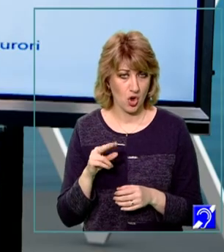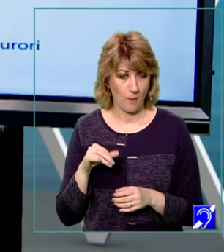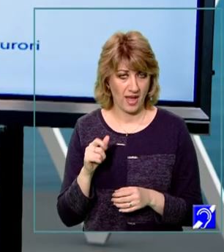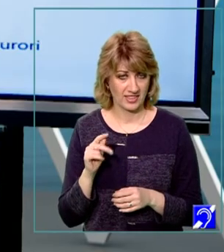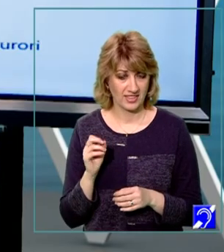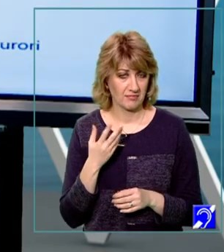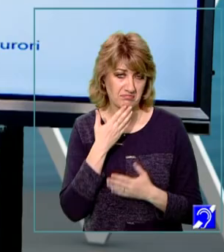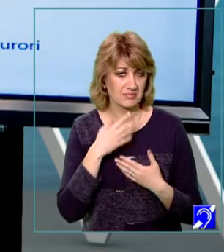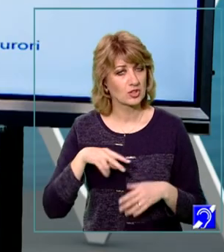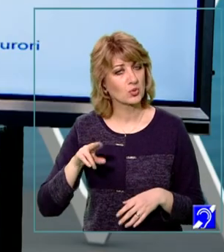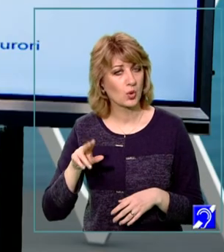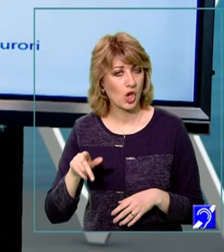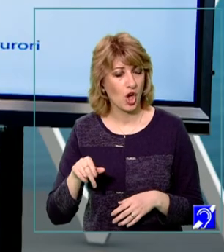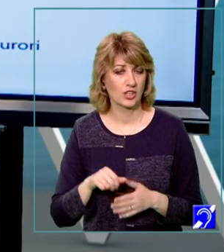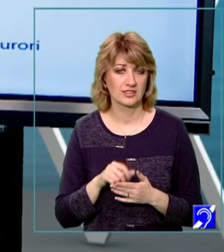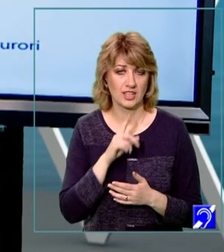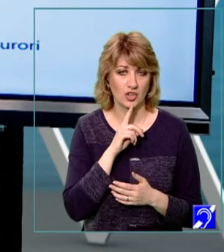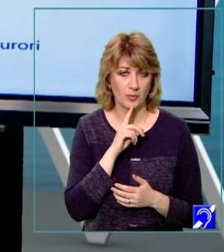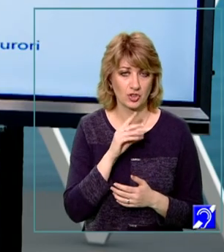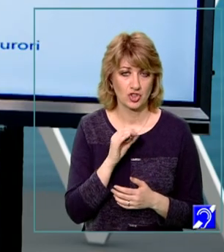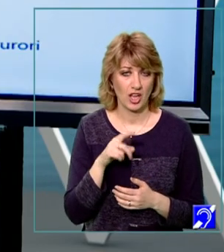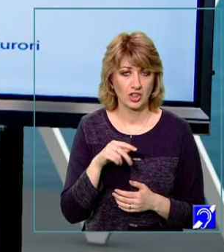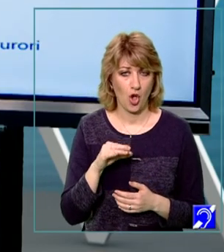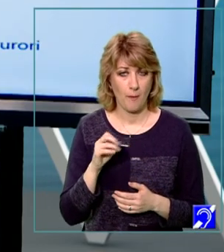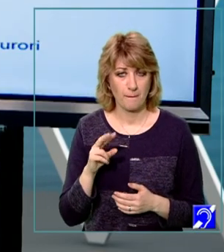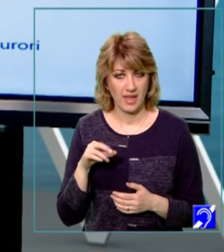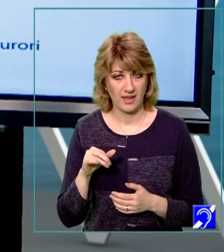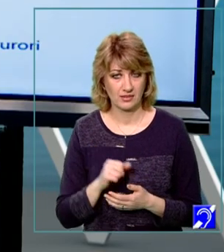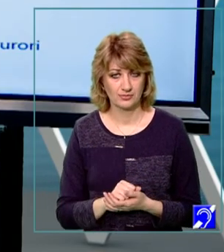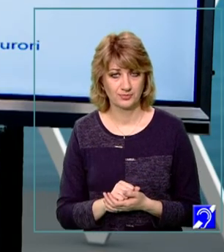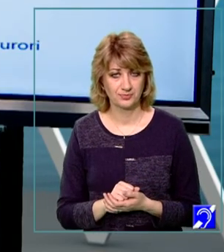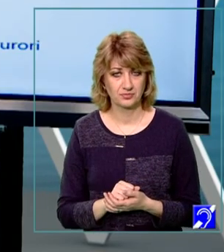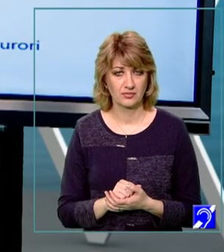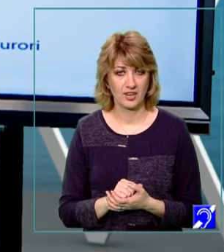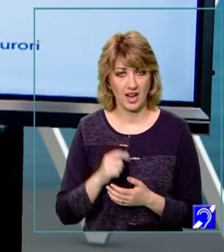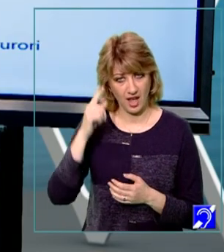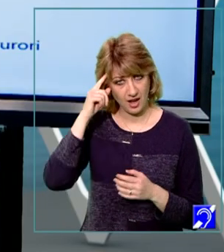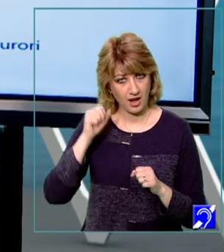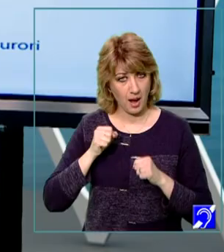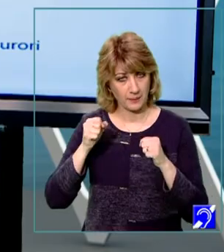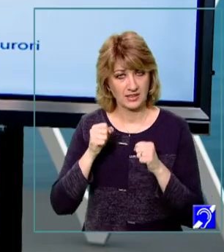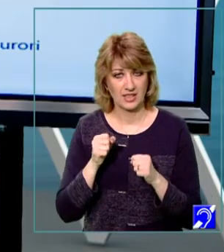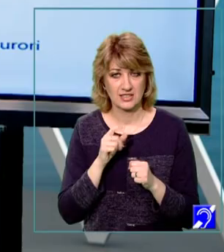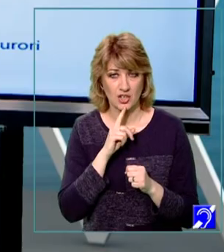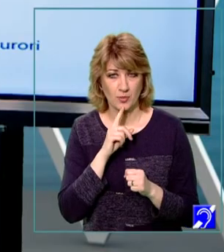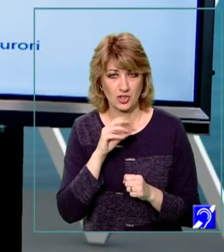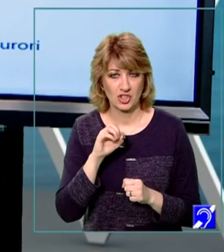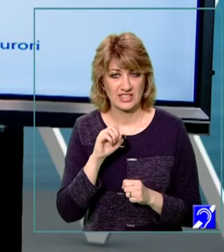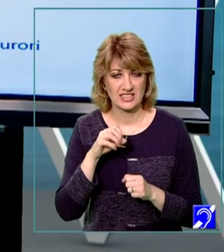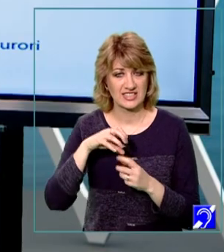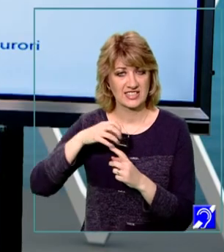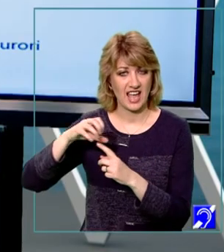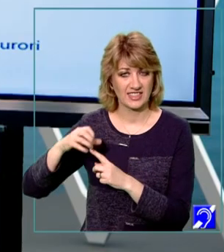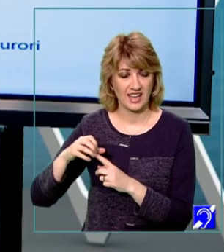surori. Cromatidele sunt unite prin centromer. La capete există structuri numite sateliți care